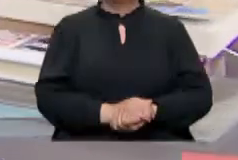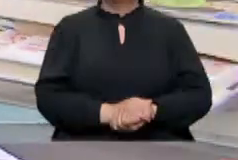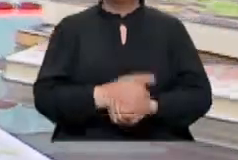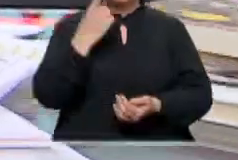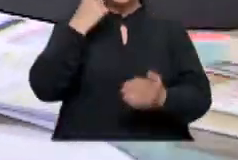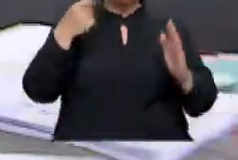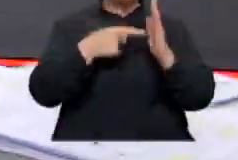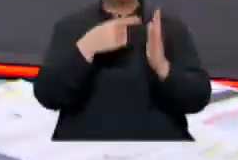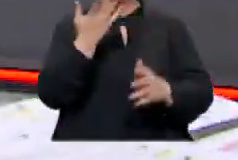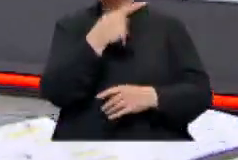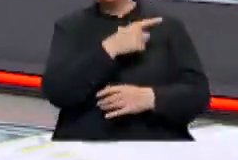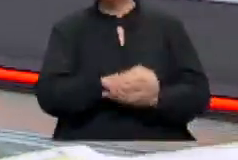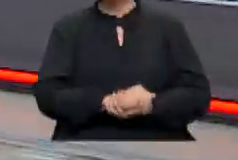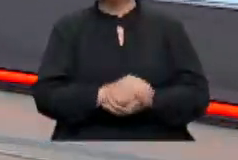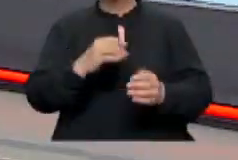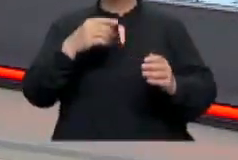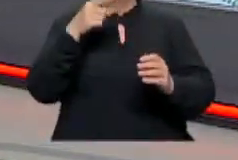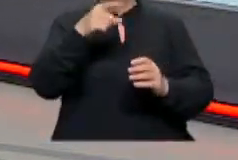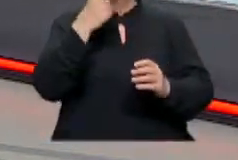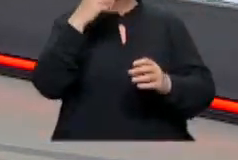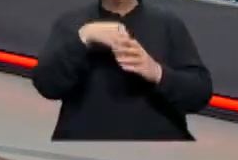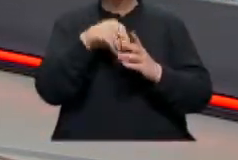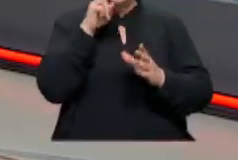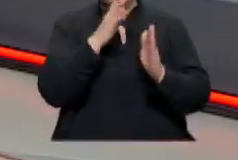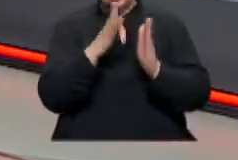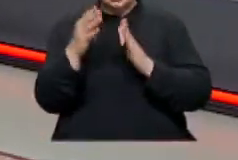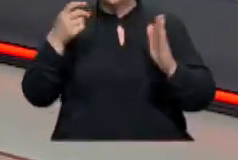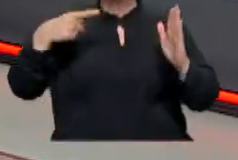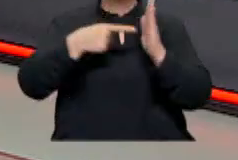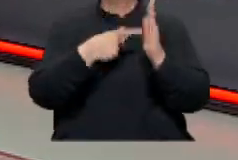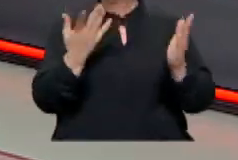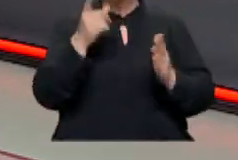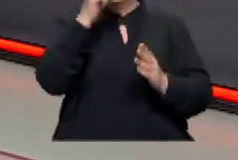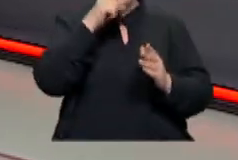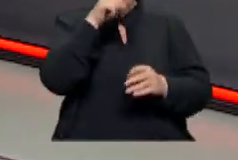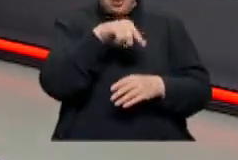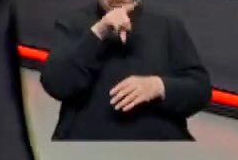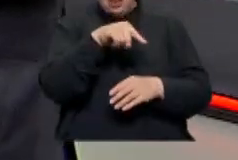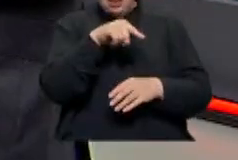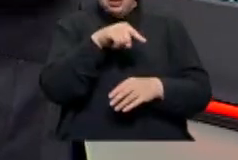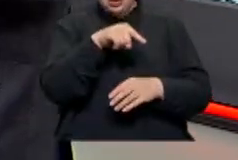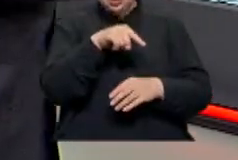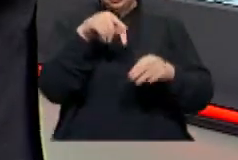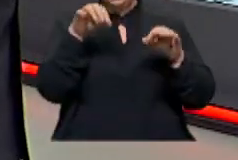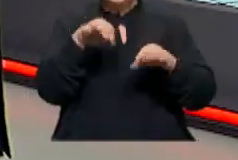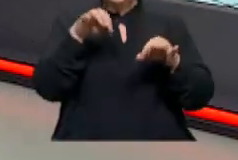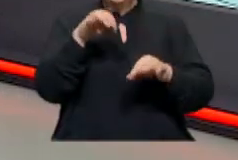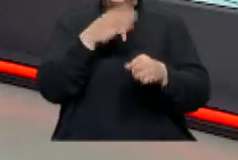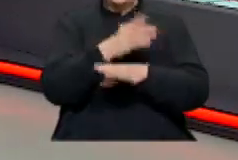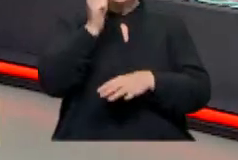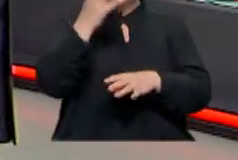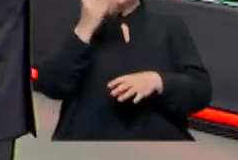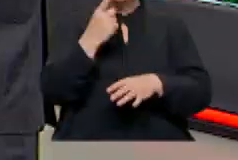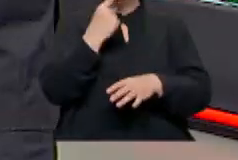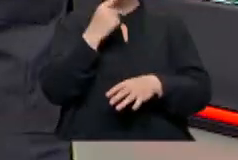Bakalım hedeflere. Bu yılın içinde sonuna doğru hedeflenen şu maviler, şimdiden gerçekleşen